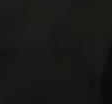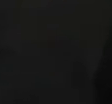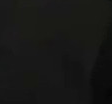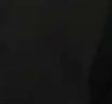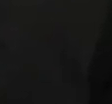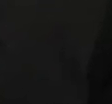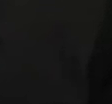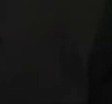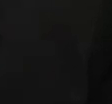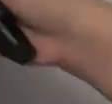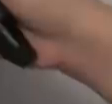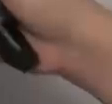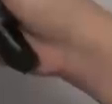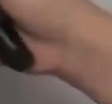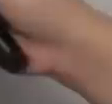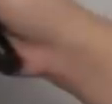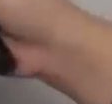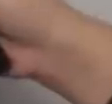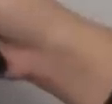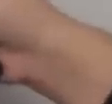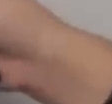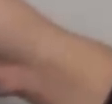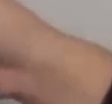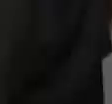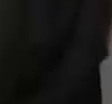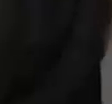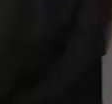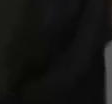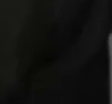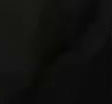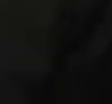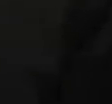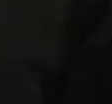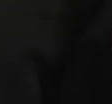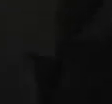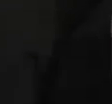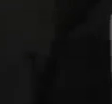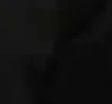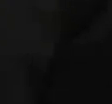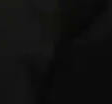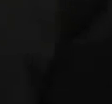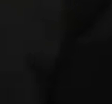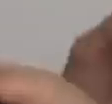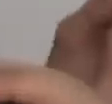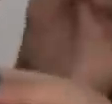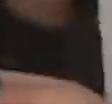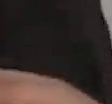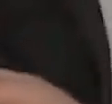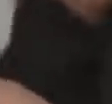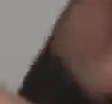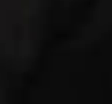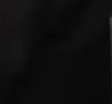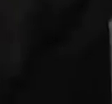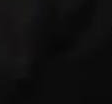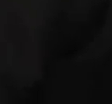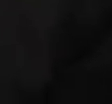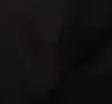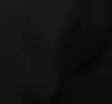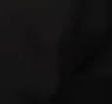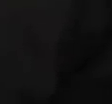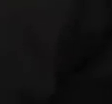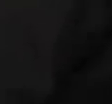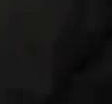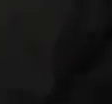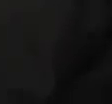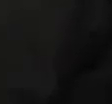sasabihan ang Chinese na did you eat baby? Merong mga ganong address sa lalaki na darling. Ang lalaking to,